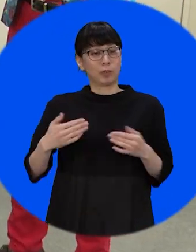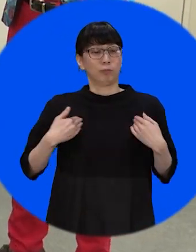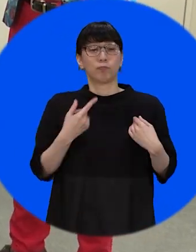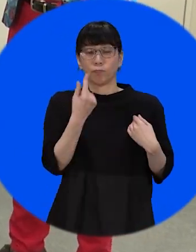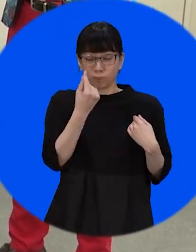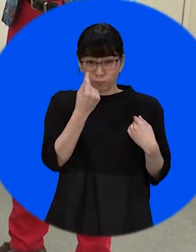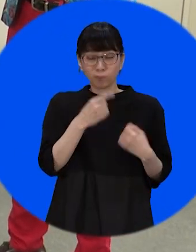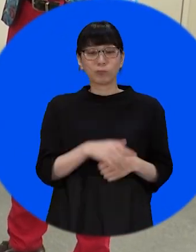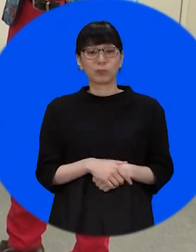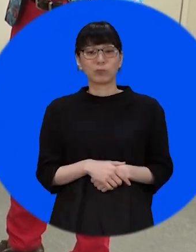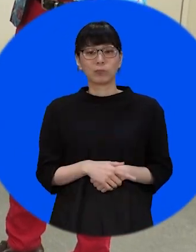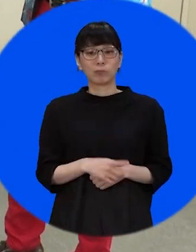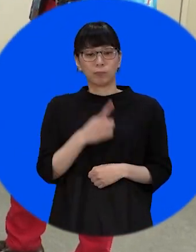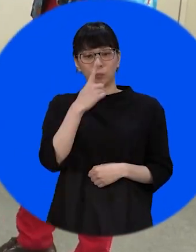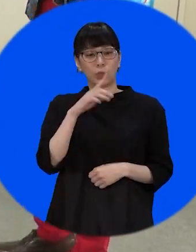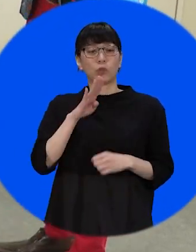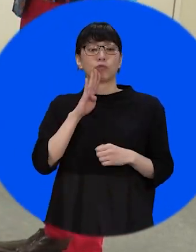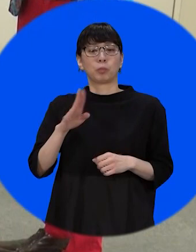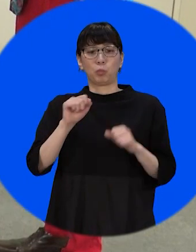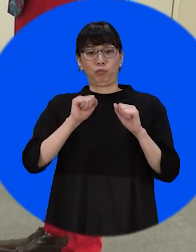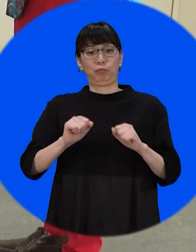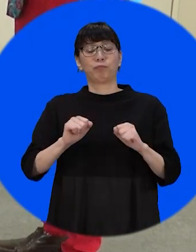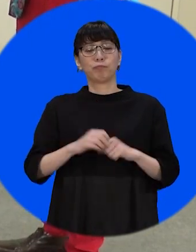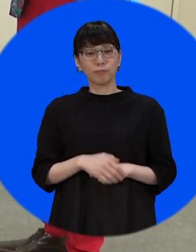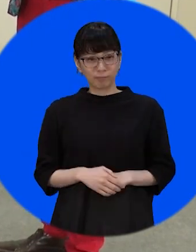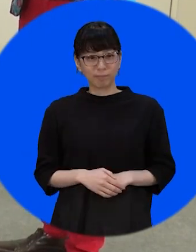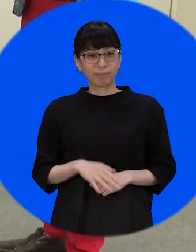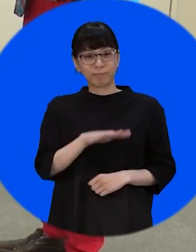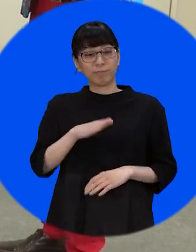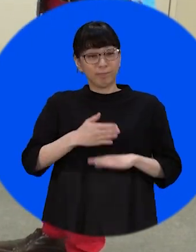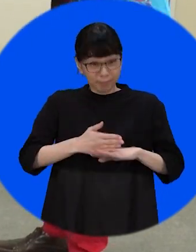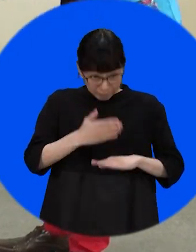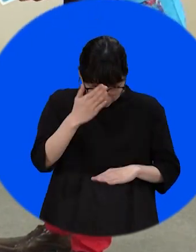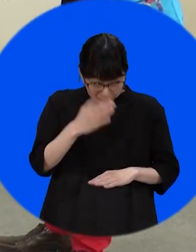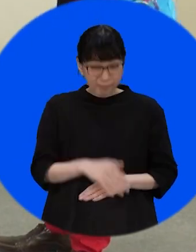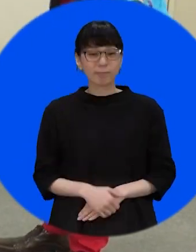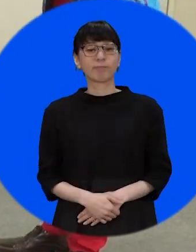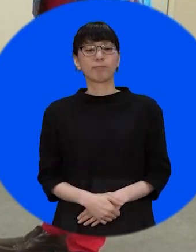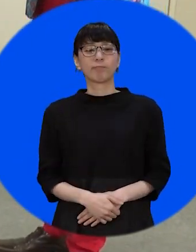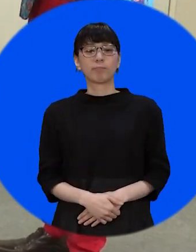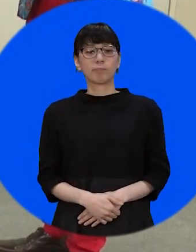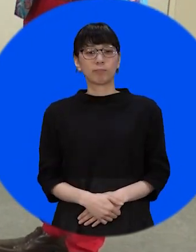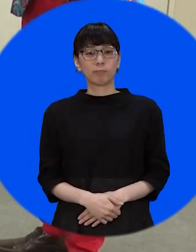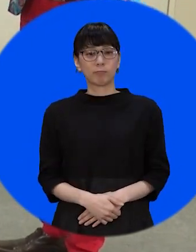ね、 いいですね。 ますから注文、ね、していただければと思います。 ぜひお願いします。 ありがとうございました、 はい、ありがとうございました。